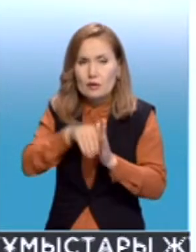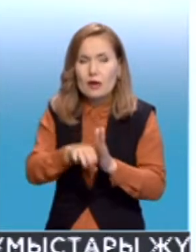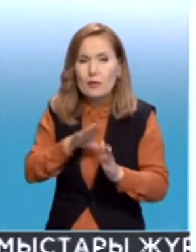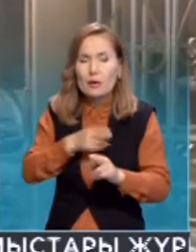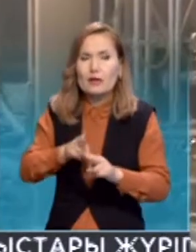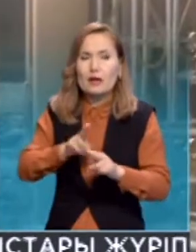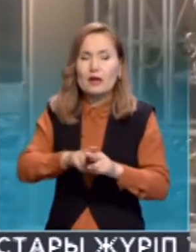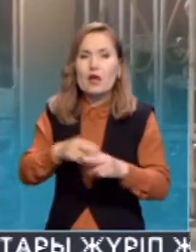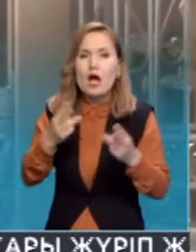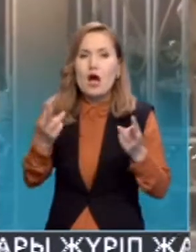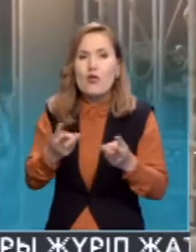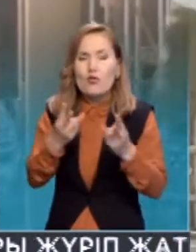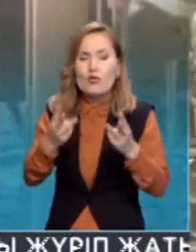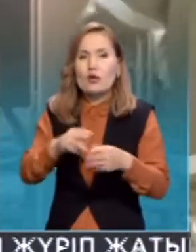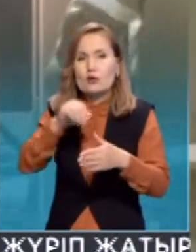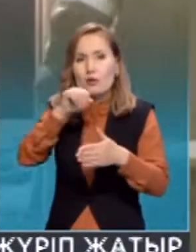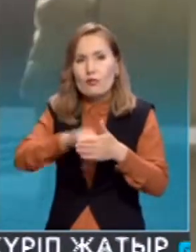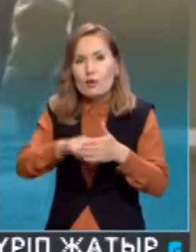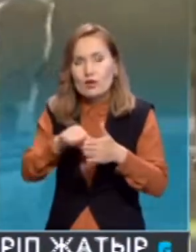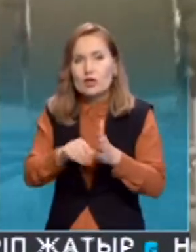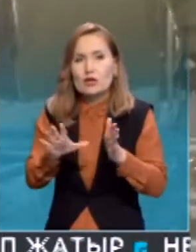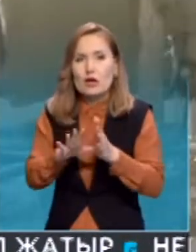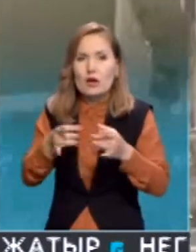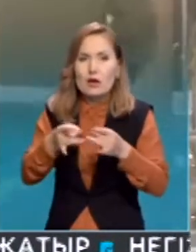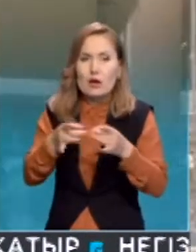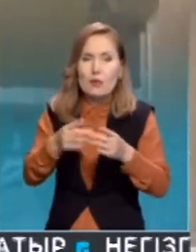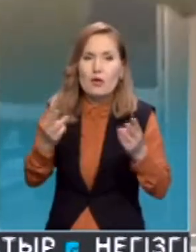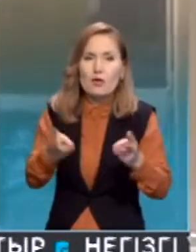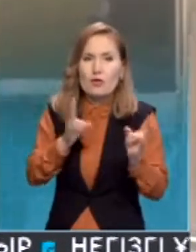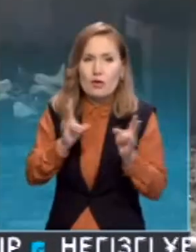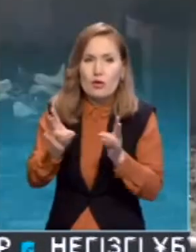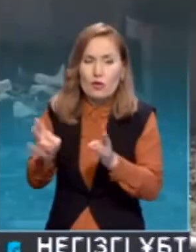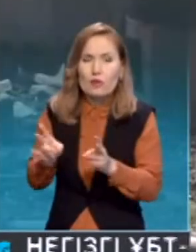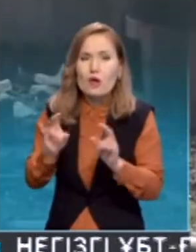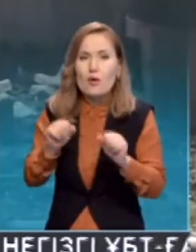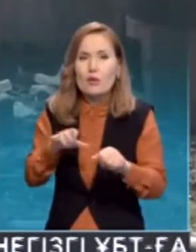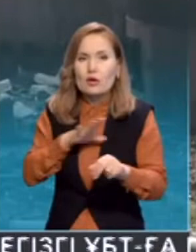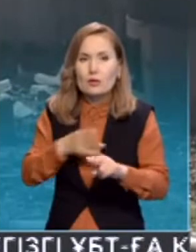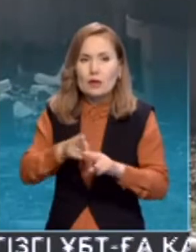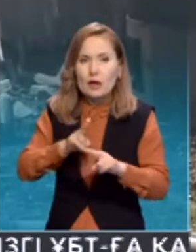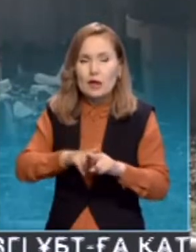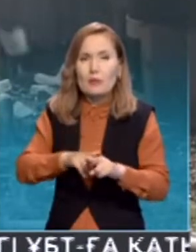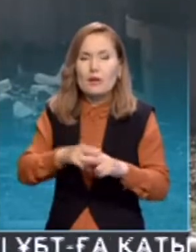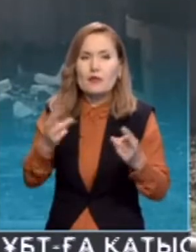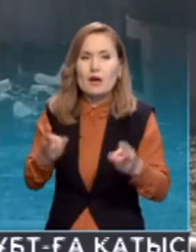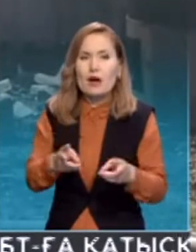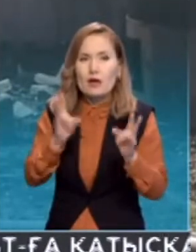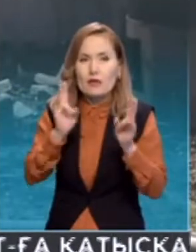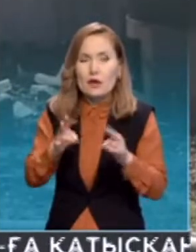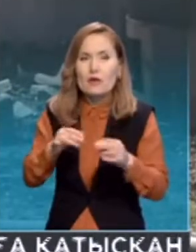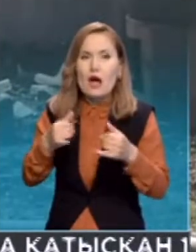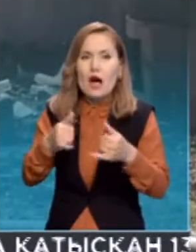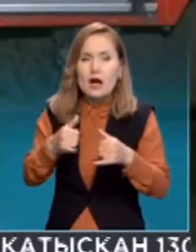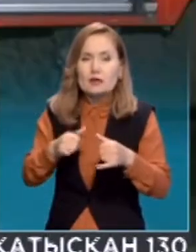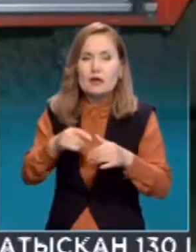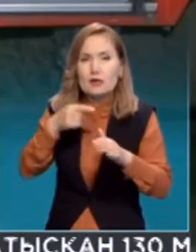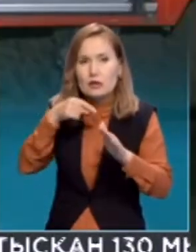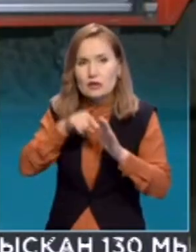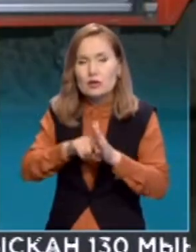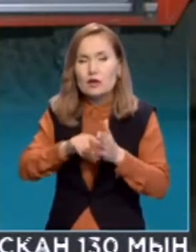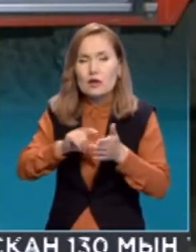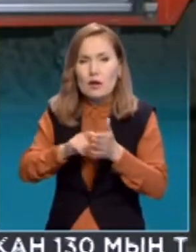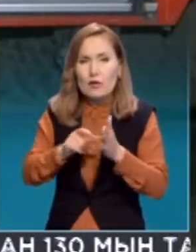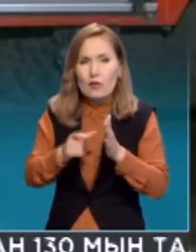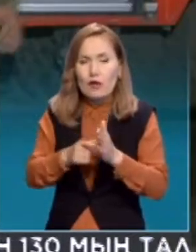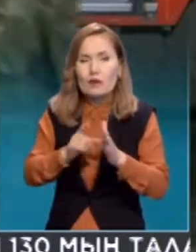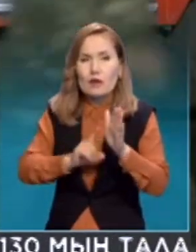болжам бойынша өрт электр жүйесінің тұйықталуынан немесе балалардың отпен ойнауынан шығуы мүмкін. Өйткені жалын алғашында асханада тұтанып, сосын басқа